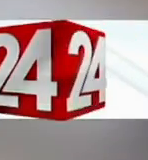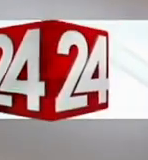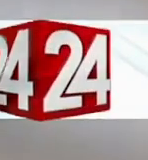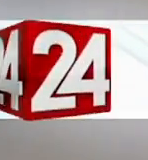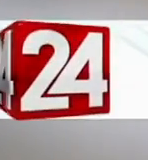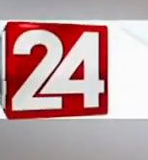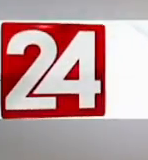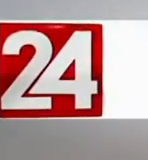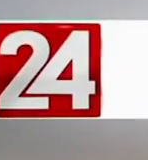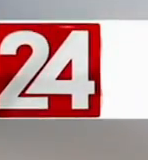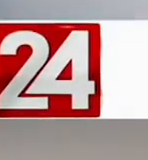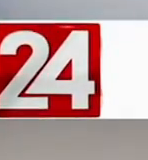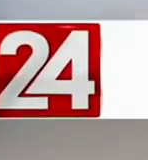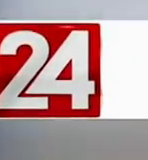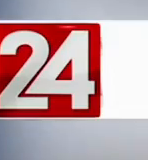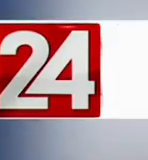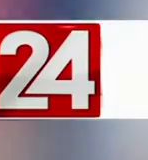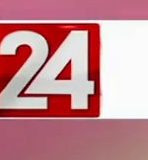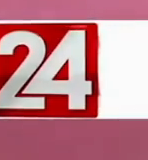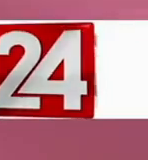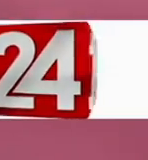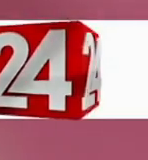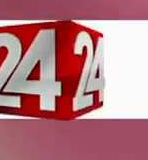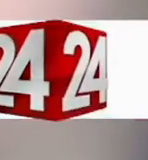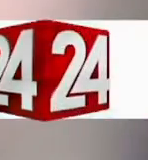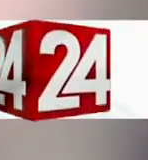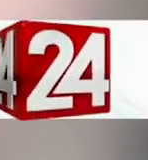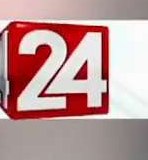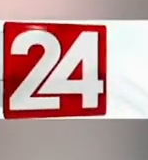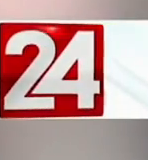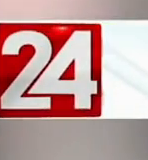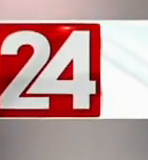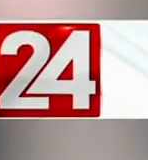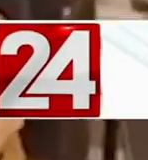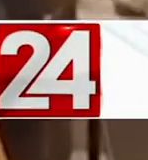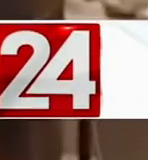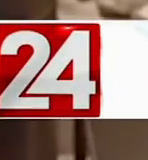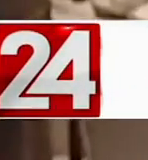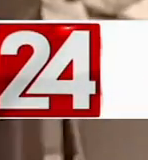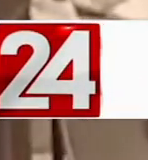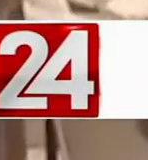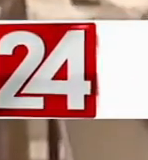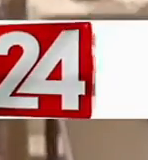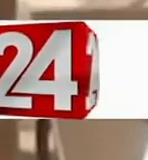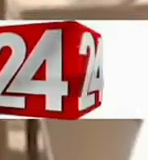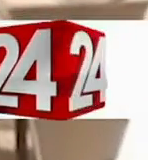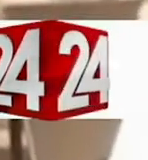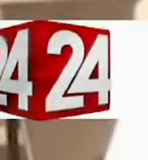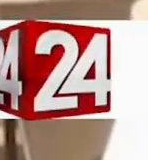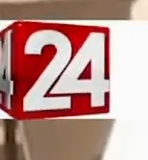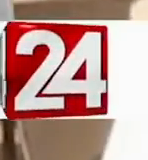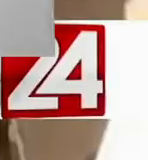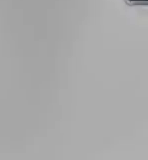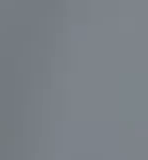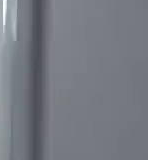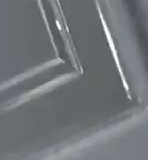Exclusive! Dalawang sangkot umano sa carnapping. Arestado sa hiwalay na operasyon.